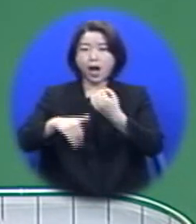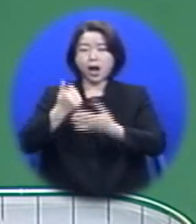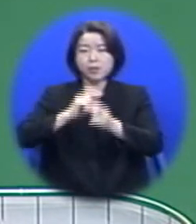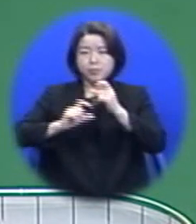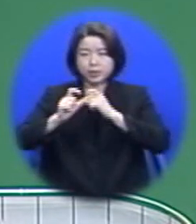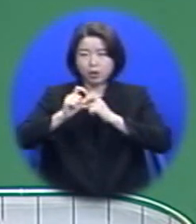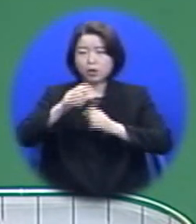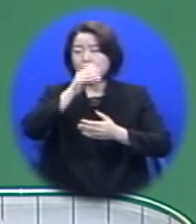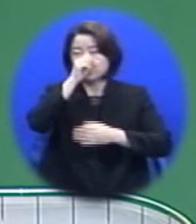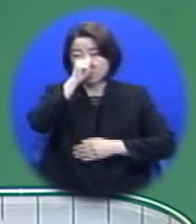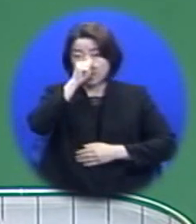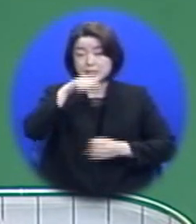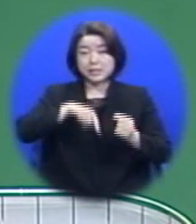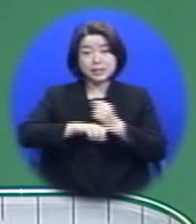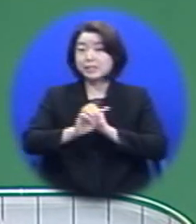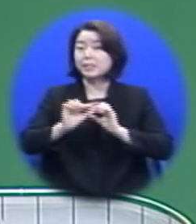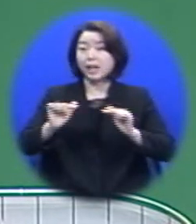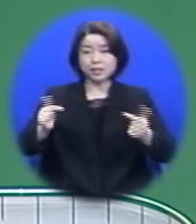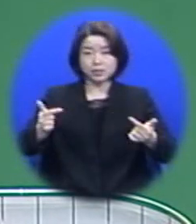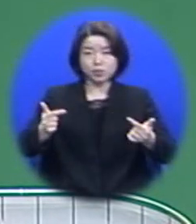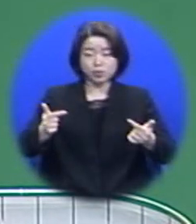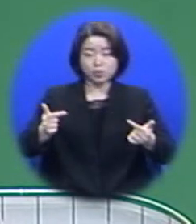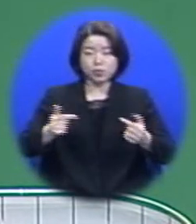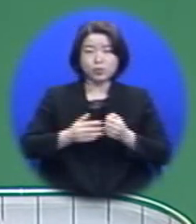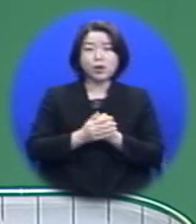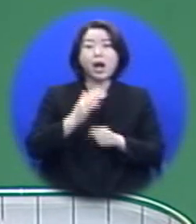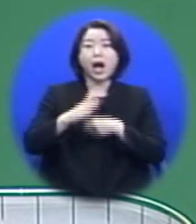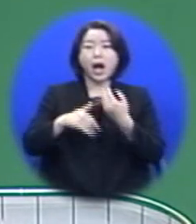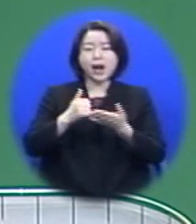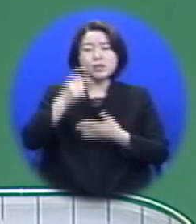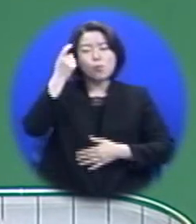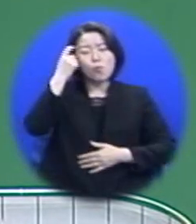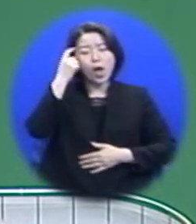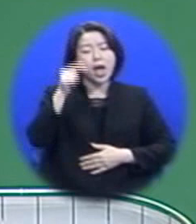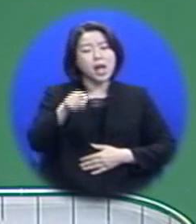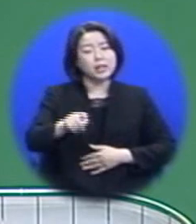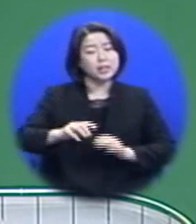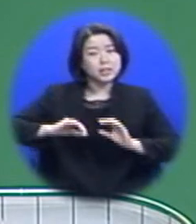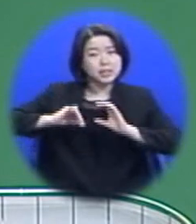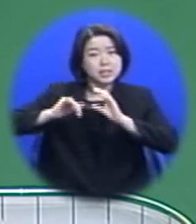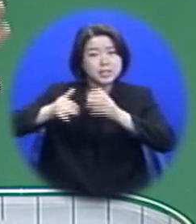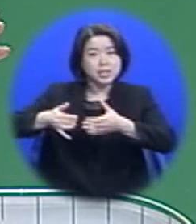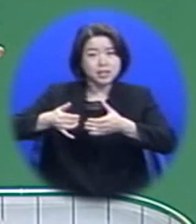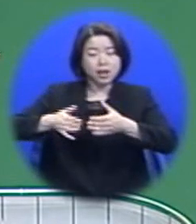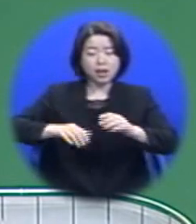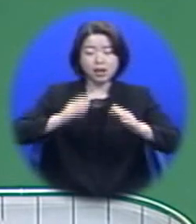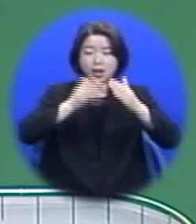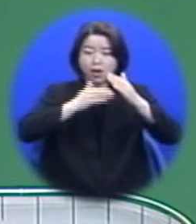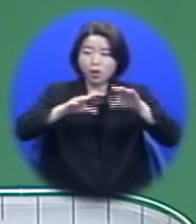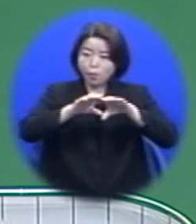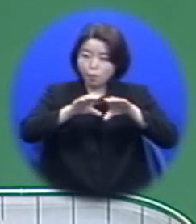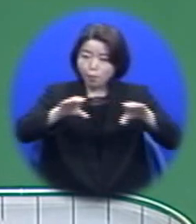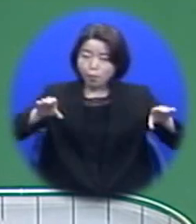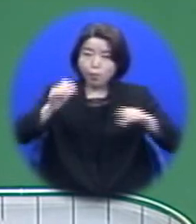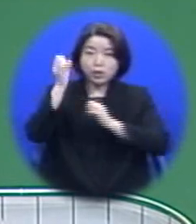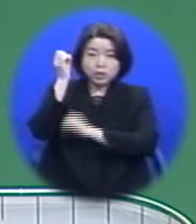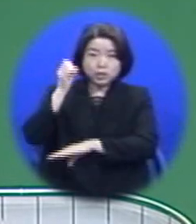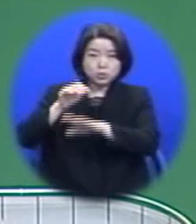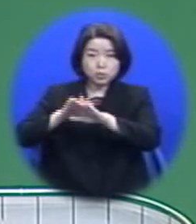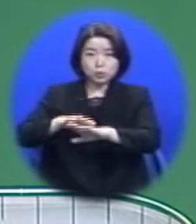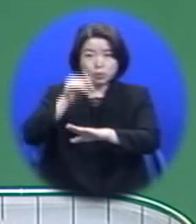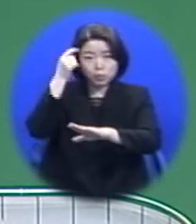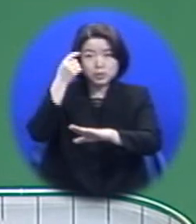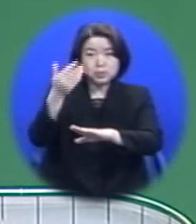좋아하신다는 의미가 아닙니다이 말씀은 하나님이 왜이 세상에 공평의 기초를 놓으십니다